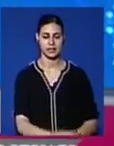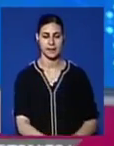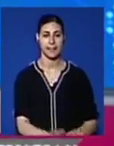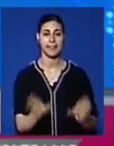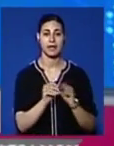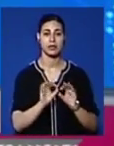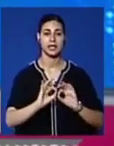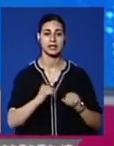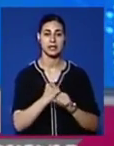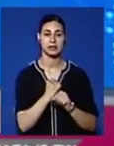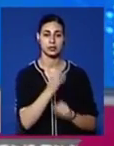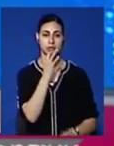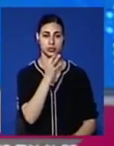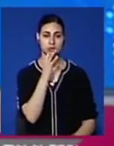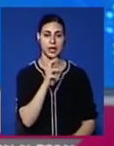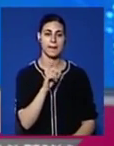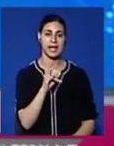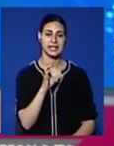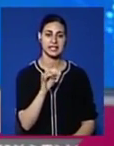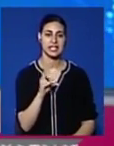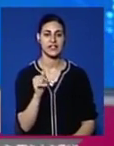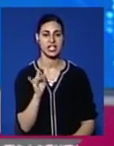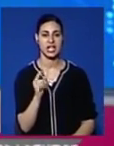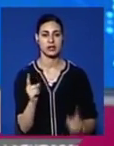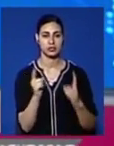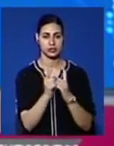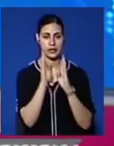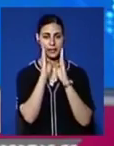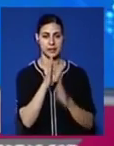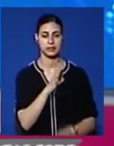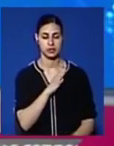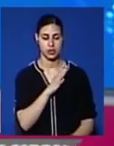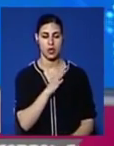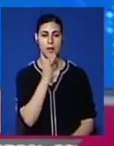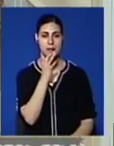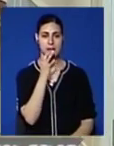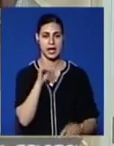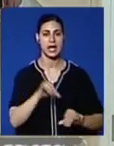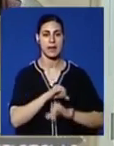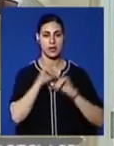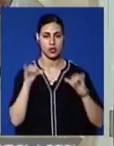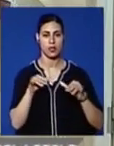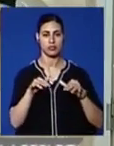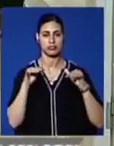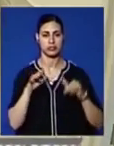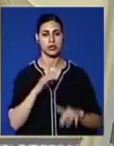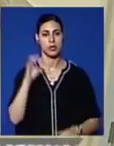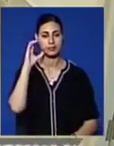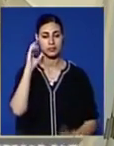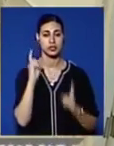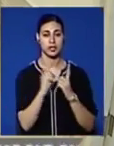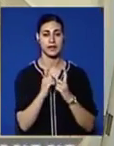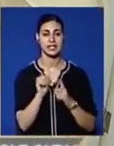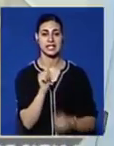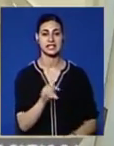ერთობლივი განცხადებების გაკეთებამდე კი მაიკ პენსი და გიორგი კვირიკაშვილი ერთმანეთს პირისპირ შეხვდნენ. აუდიენცია შემდეგ გაფართოებულ ფორმატში გაგრძელდა. შეხვედრას